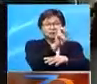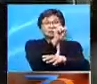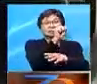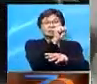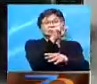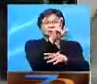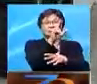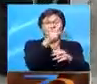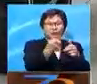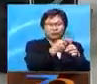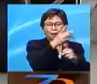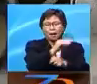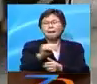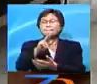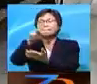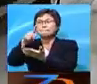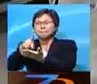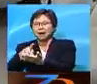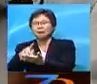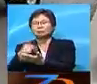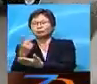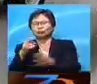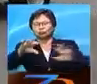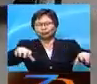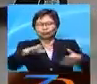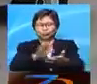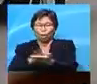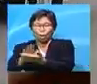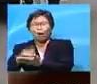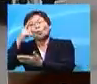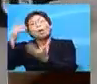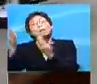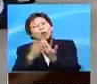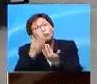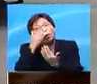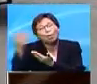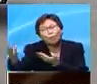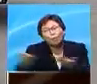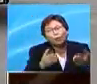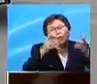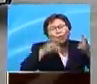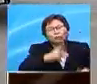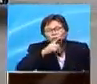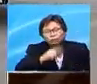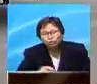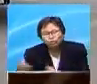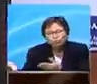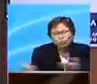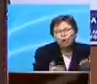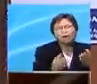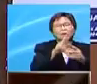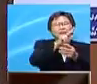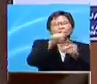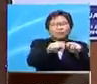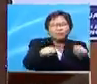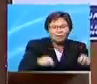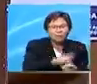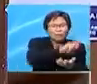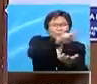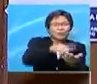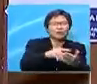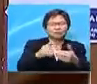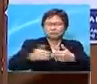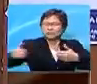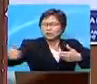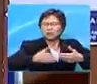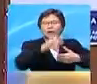utama dan SK Parit 4 kemudian ini bertujuan membawa pengundi wargaemas ke tempat mengundi yang jaraknya lebih